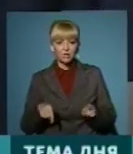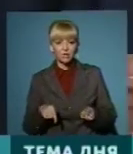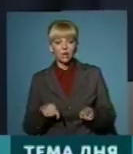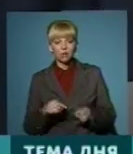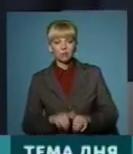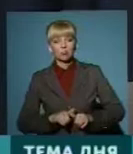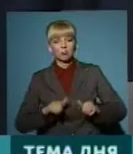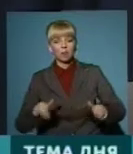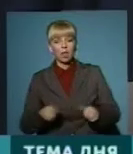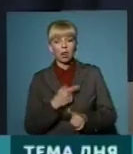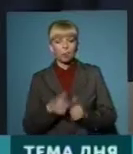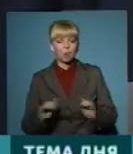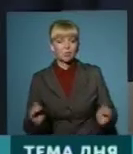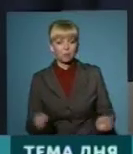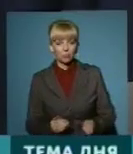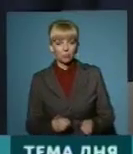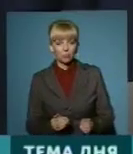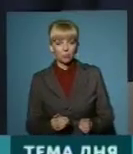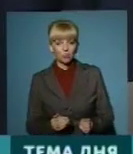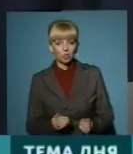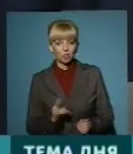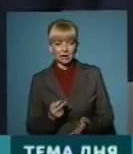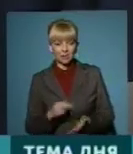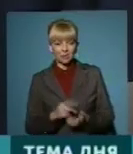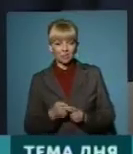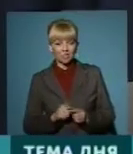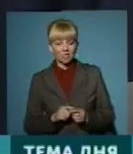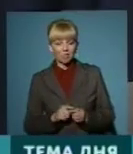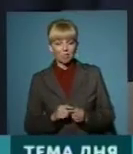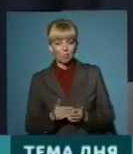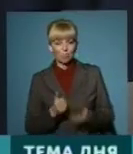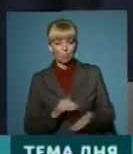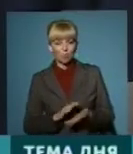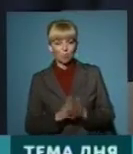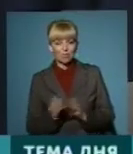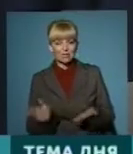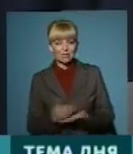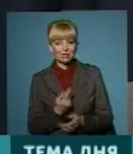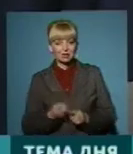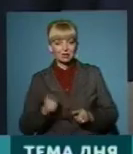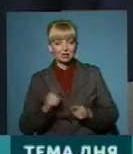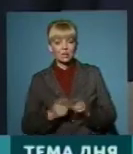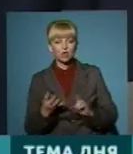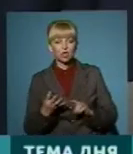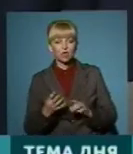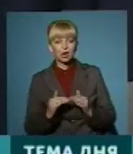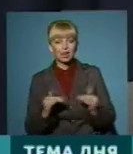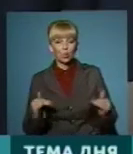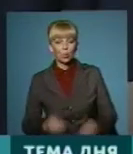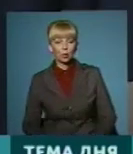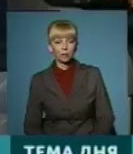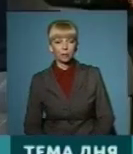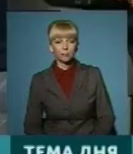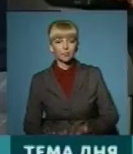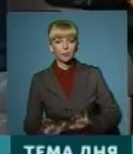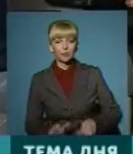орієнтовно зростає або зменшується. Так? Тобто, чи не стало це передумовою зняття цієї четвертої категорії? Значит, после